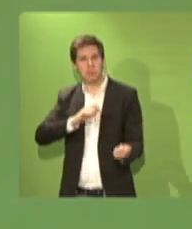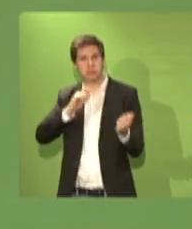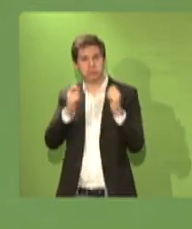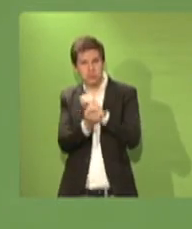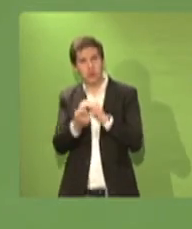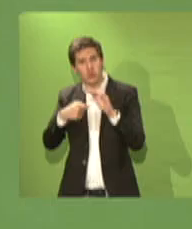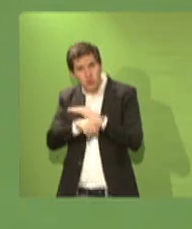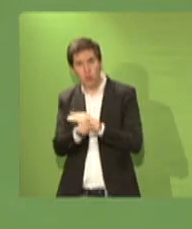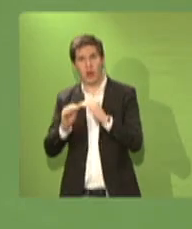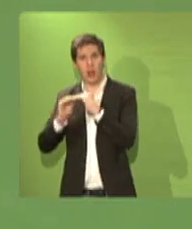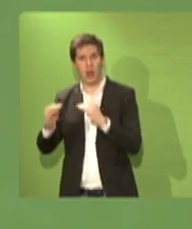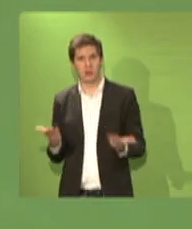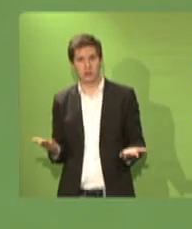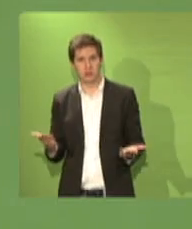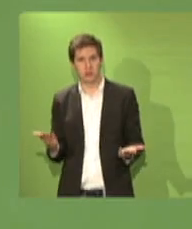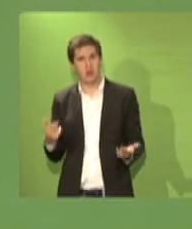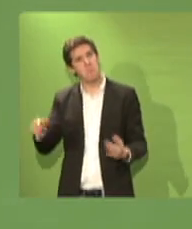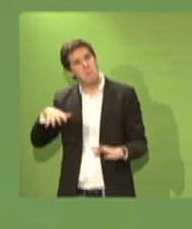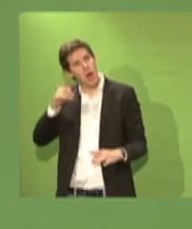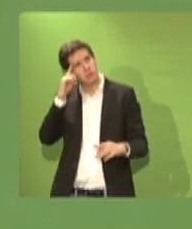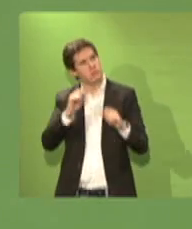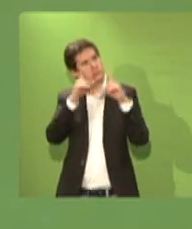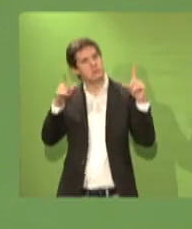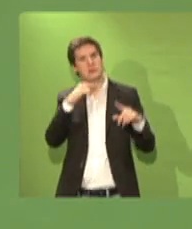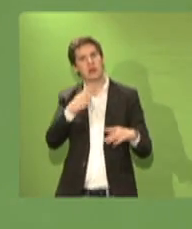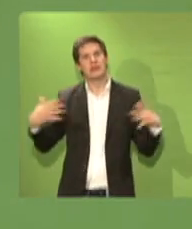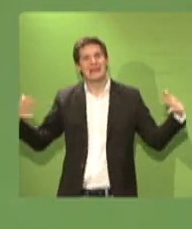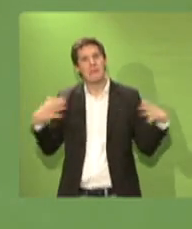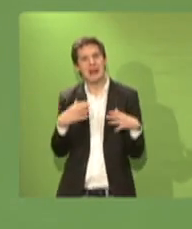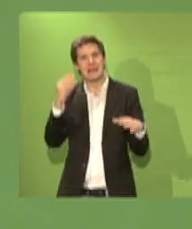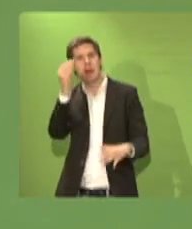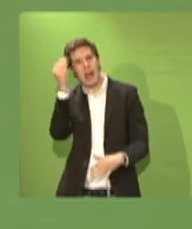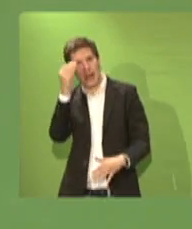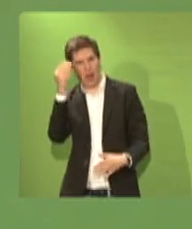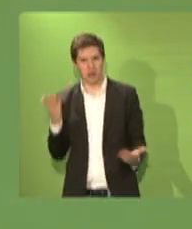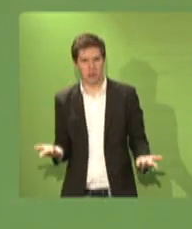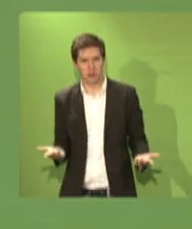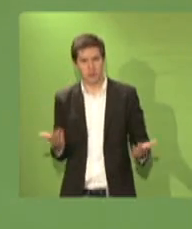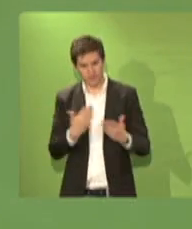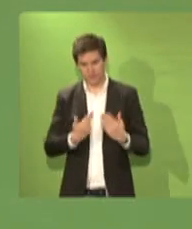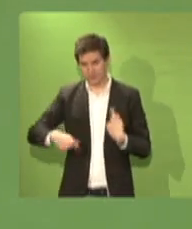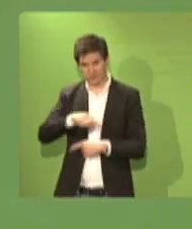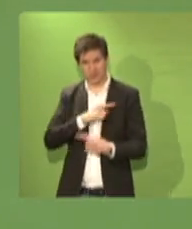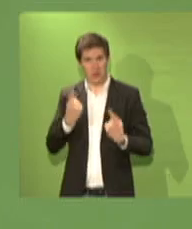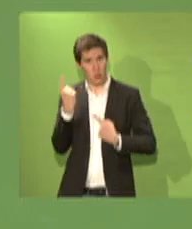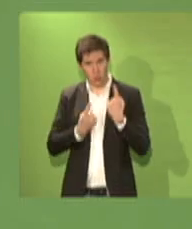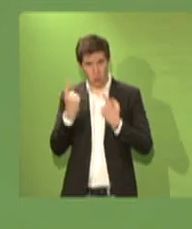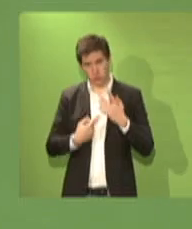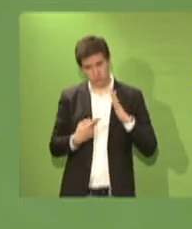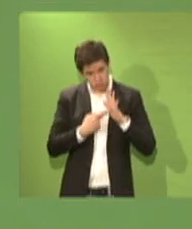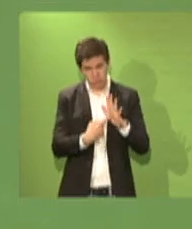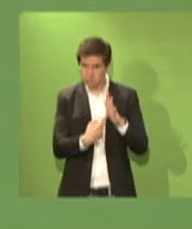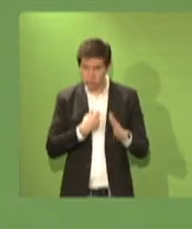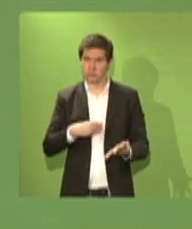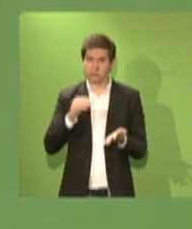Bildungspolitik hin zum länger gemeinsamen Lernen. Und wir Grüne sind an der Stelle der Garant dafür, dass das